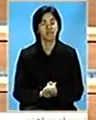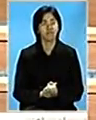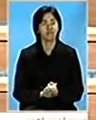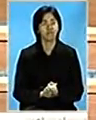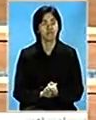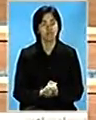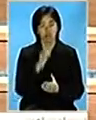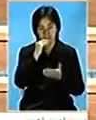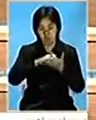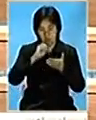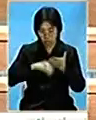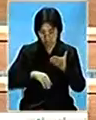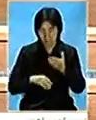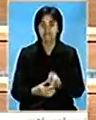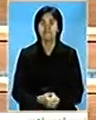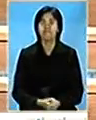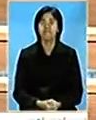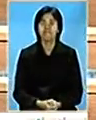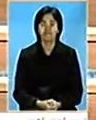ให้ท่านประธานถอนคำพูดก่อนครับ